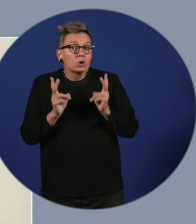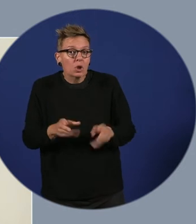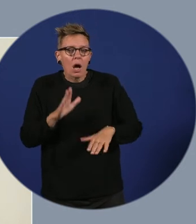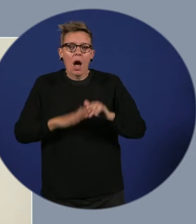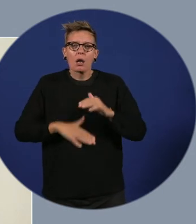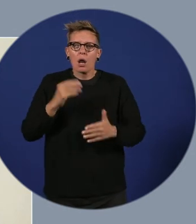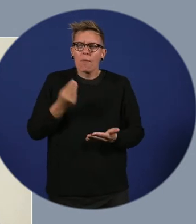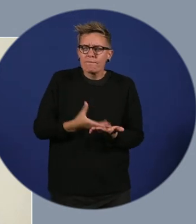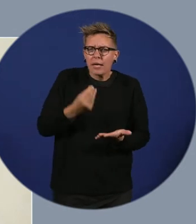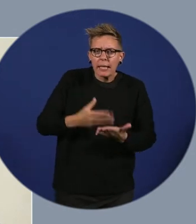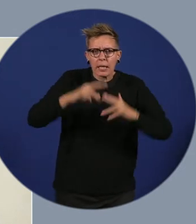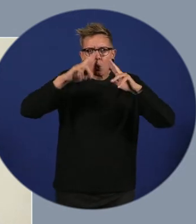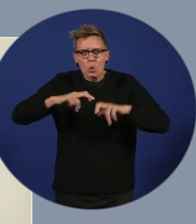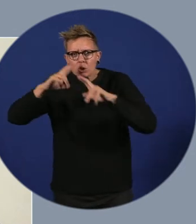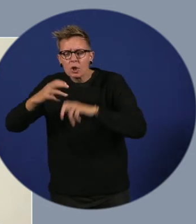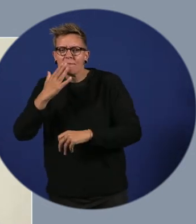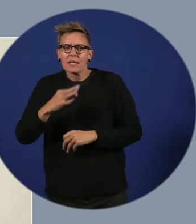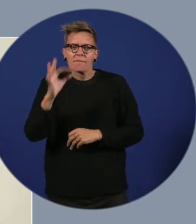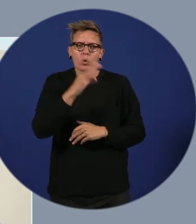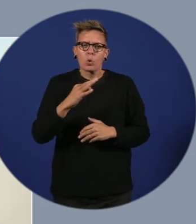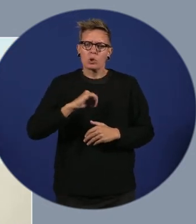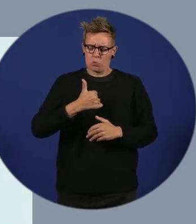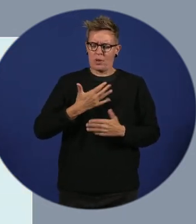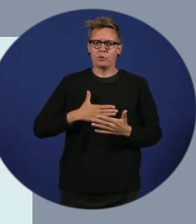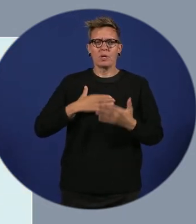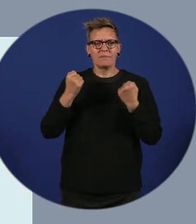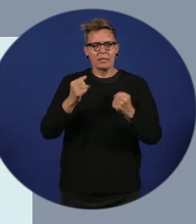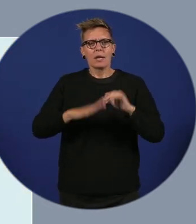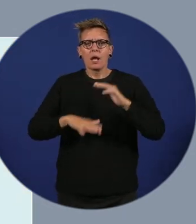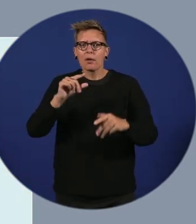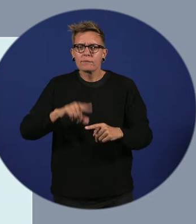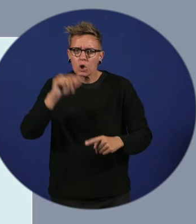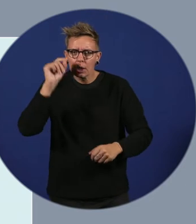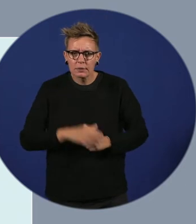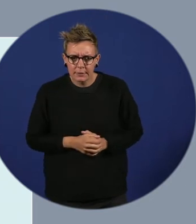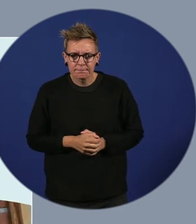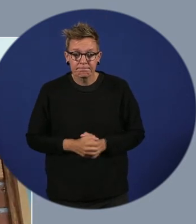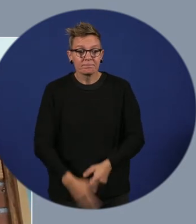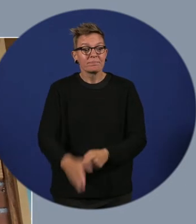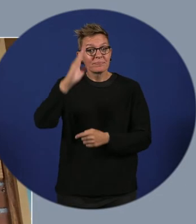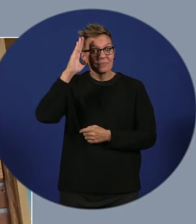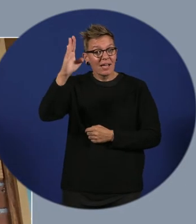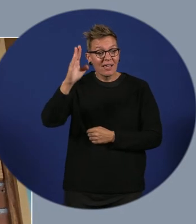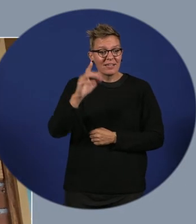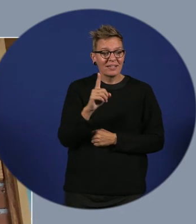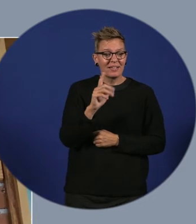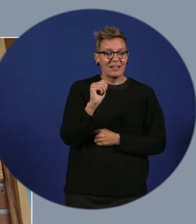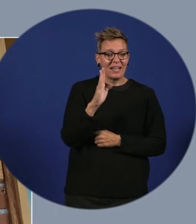värdera och ta reda på vilka frågor som de tycker är viktigast i valet. Hej, jag heter Leia